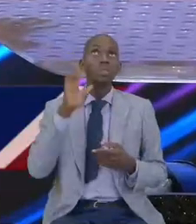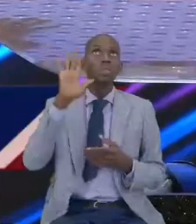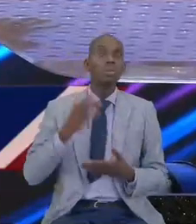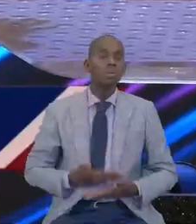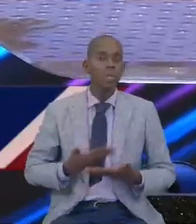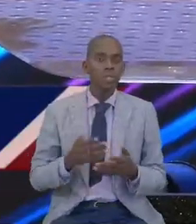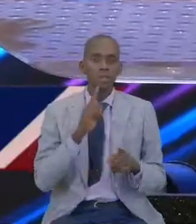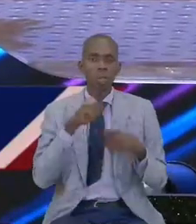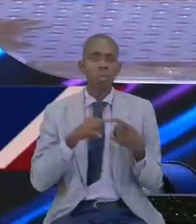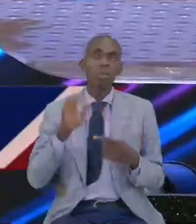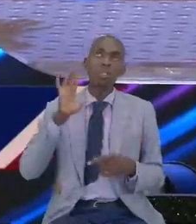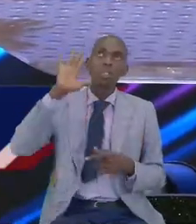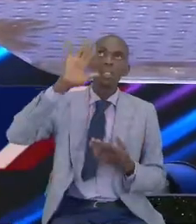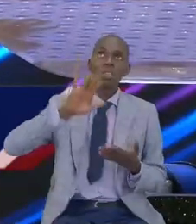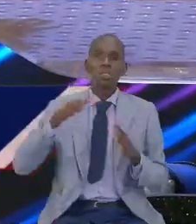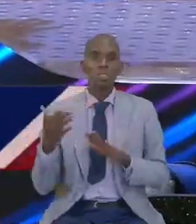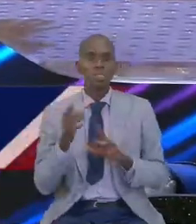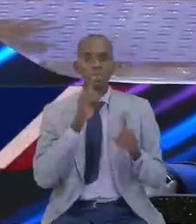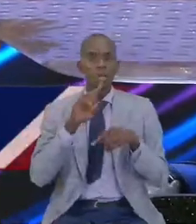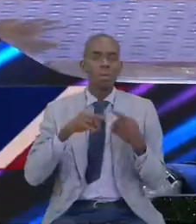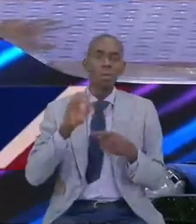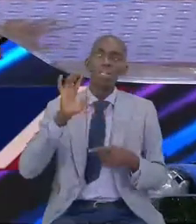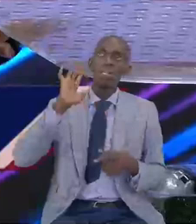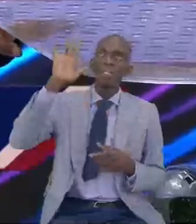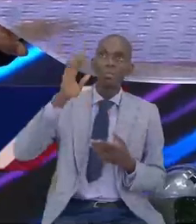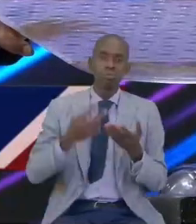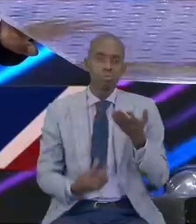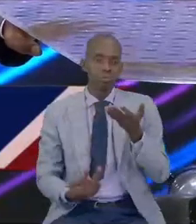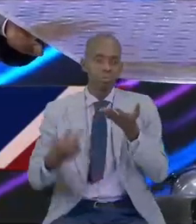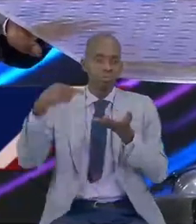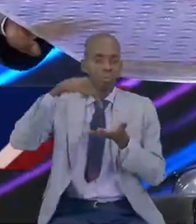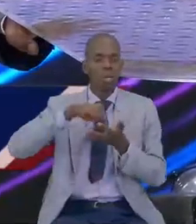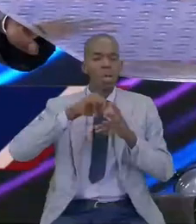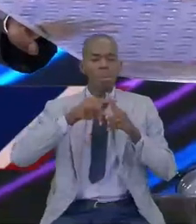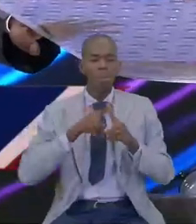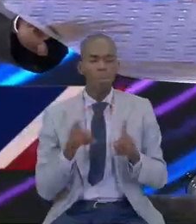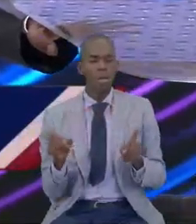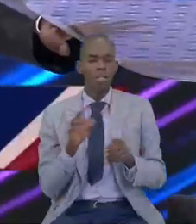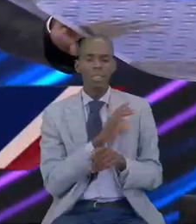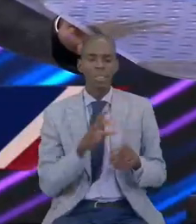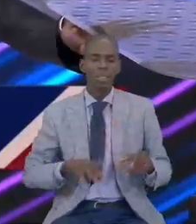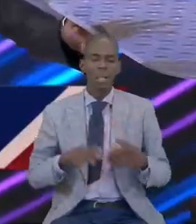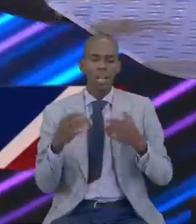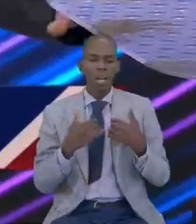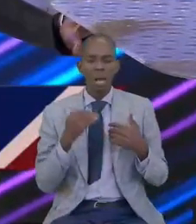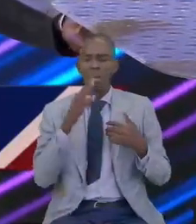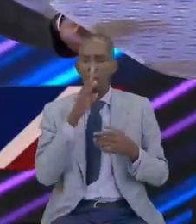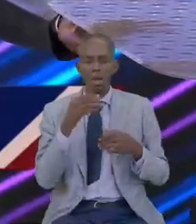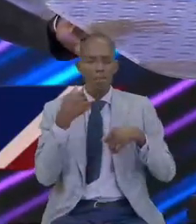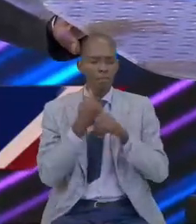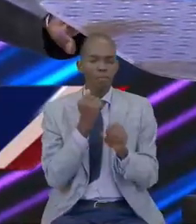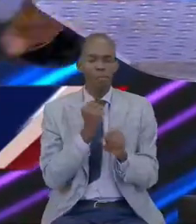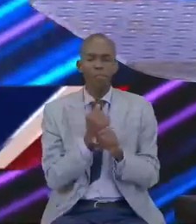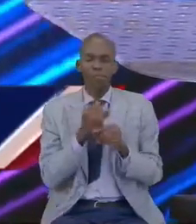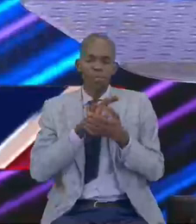mort, il parle de sa résurrection, mais ayant l'apparence seulement, ils n'ont pas la nature de